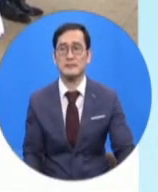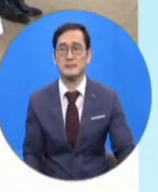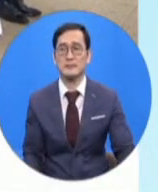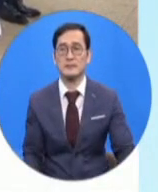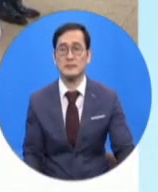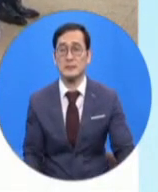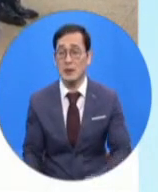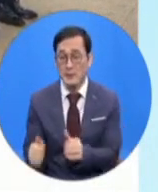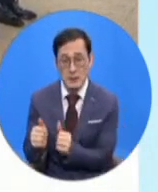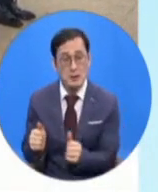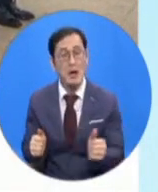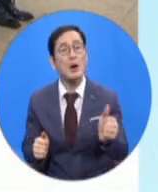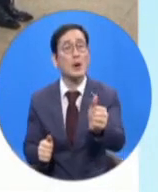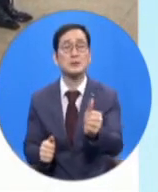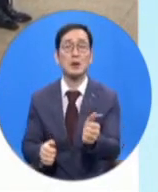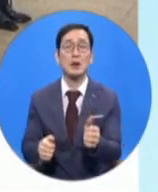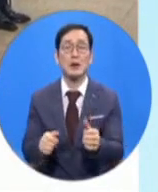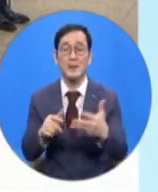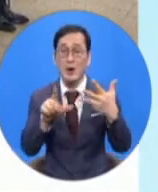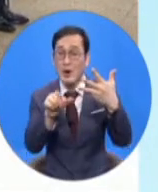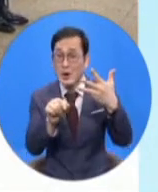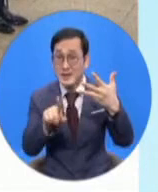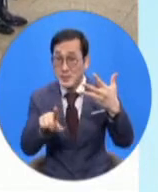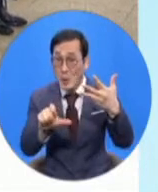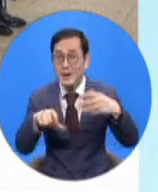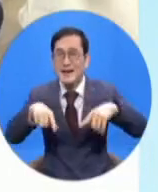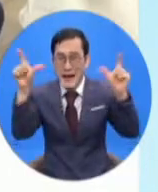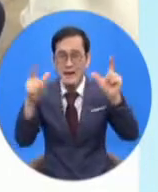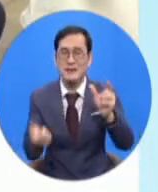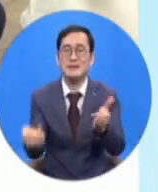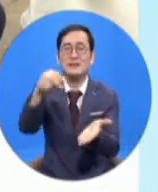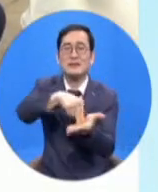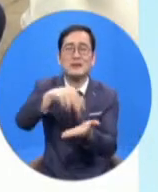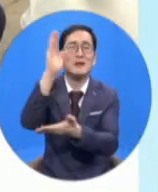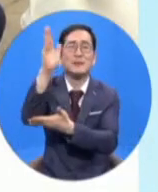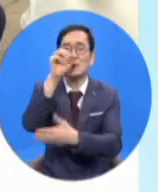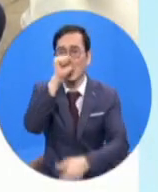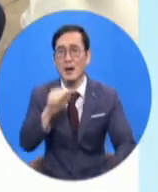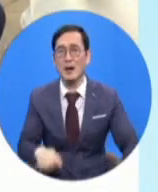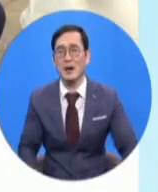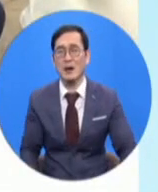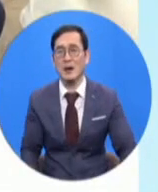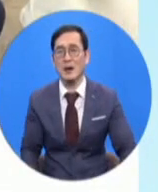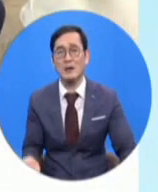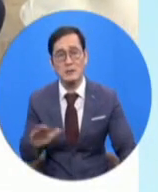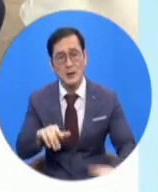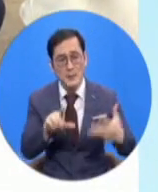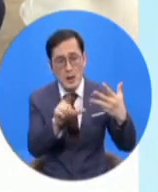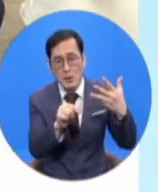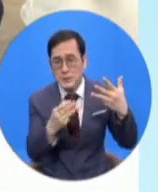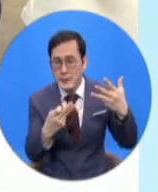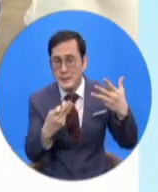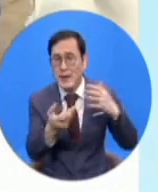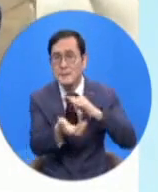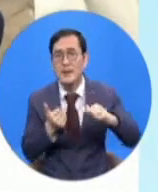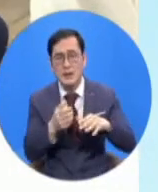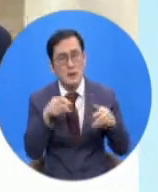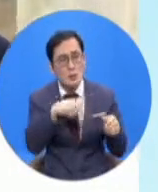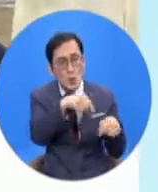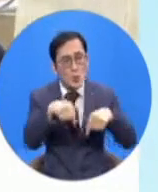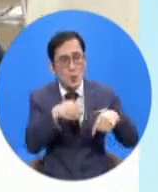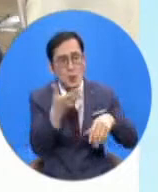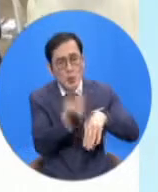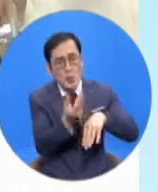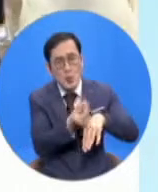수도 있었을 텐데 굳이 김원우 광복회 회장 의 연설 만 사전에 녹화했다 라는게 좀 부자연스럽게 도 하구요